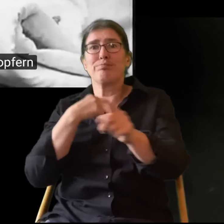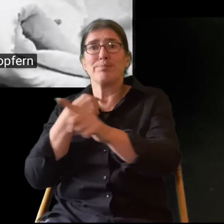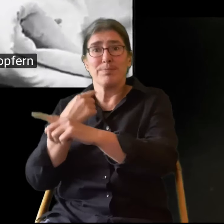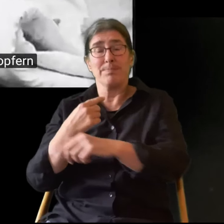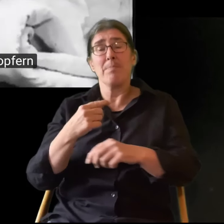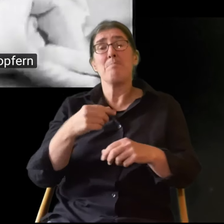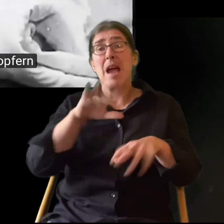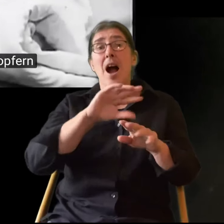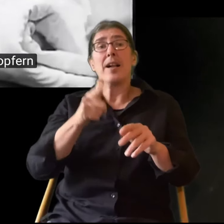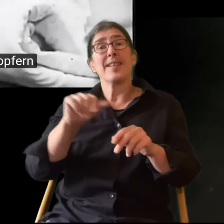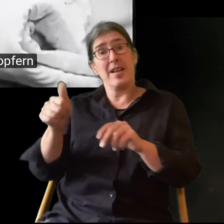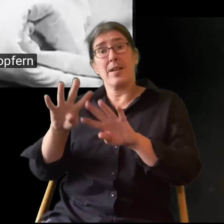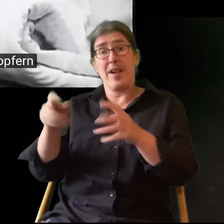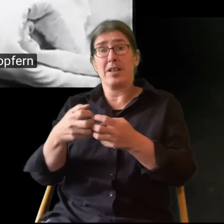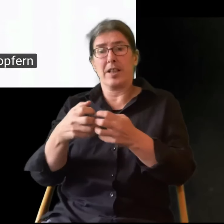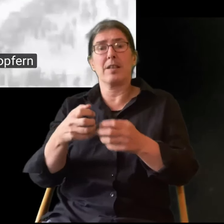Opfern viele Kinder.